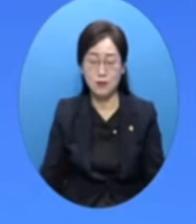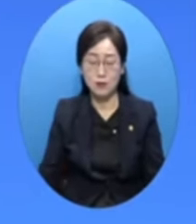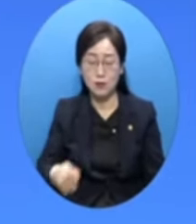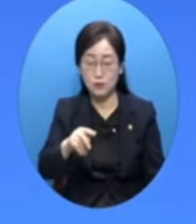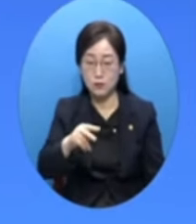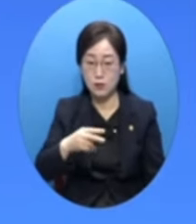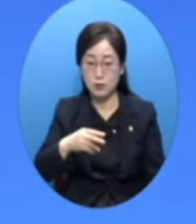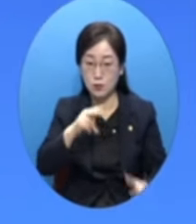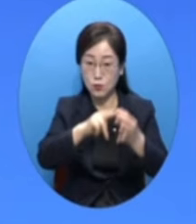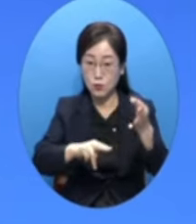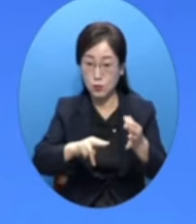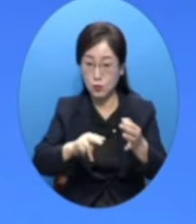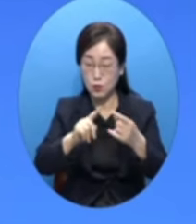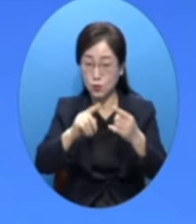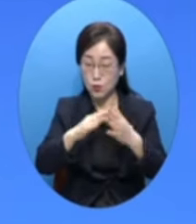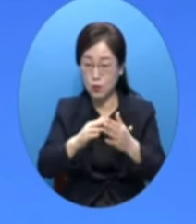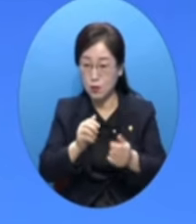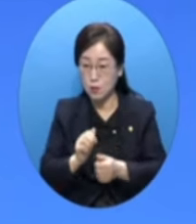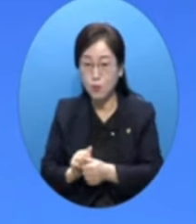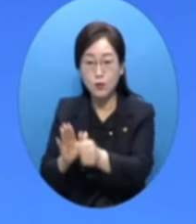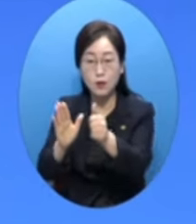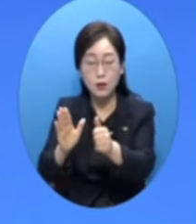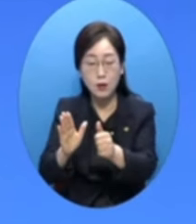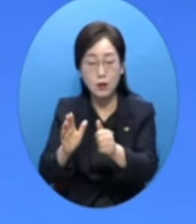파송한 선교사님이